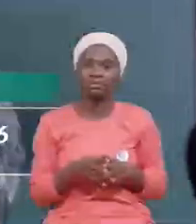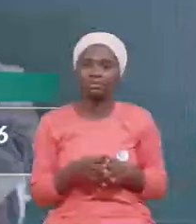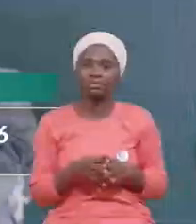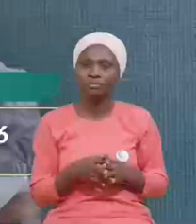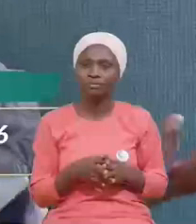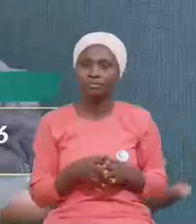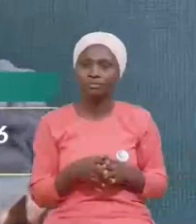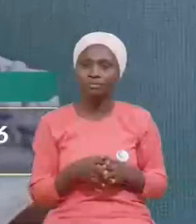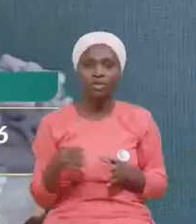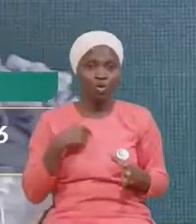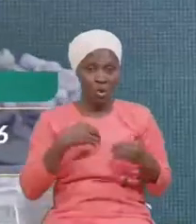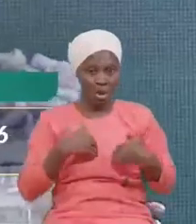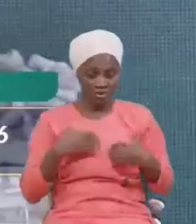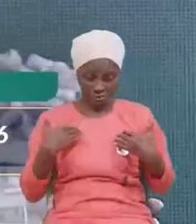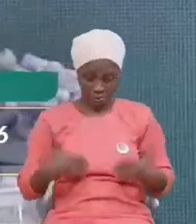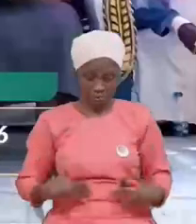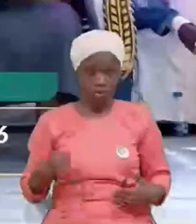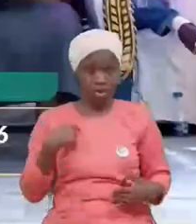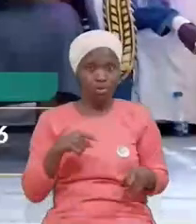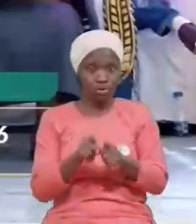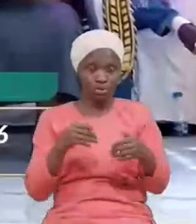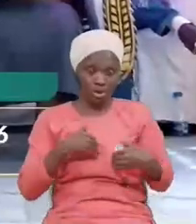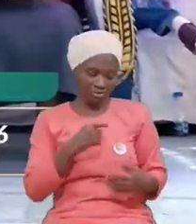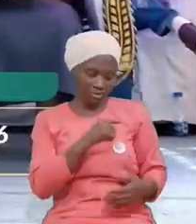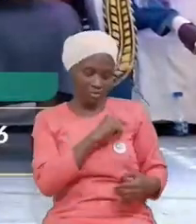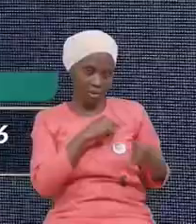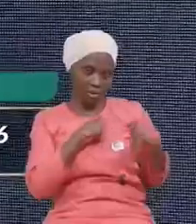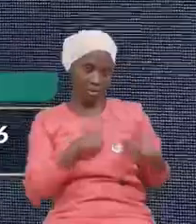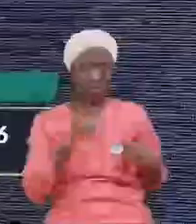Nous avons le corps et la conscience.